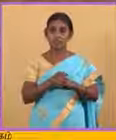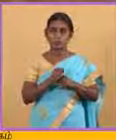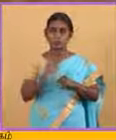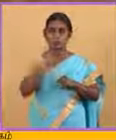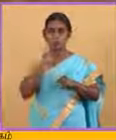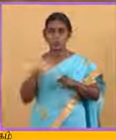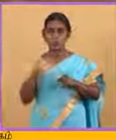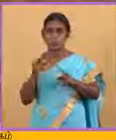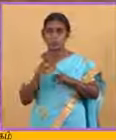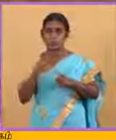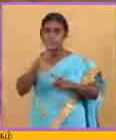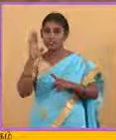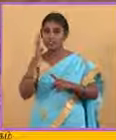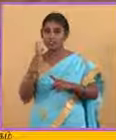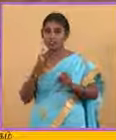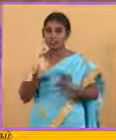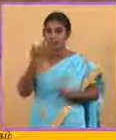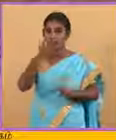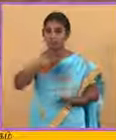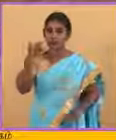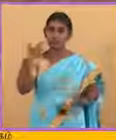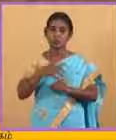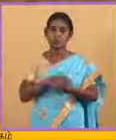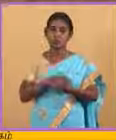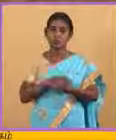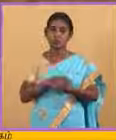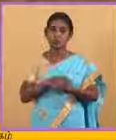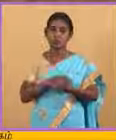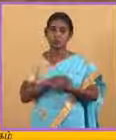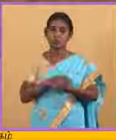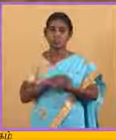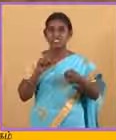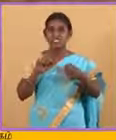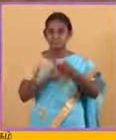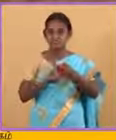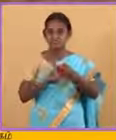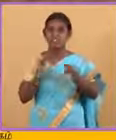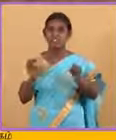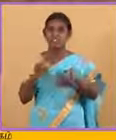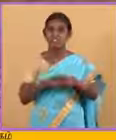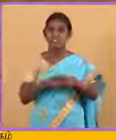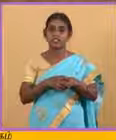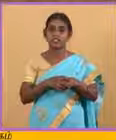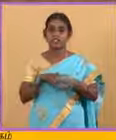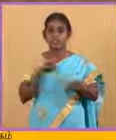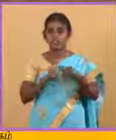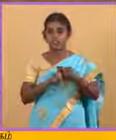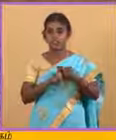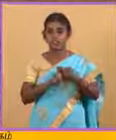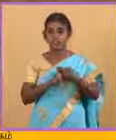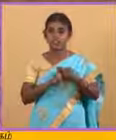வந்தது. கோபம் மூண்டதால் பகை மூண்டது. பகை மூண்டதால் போர்